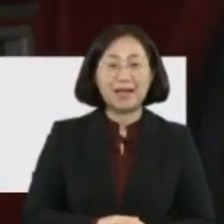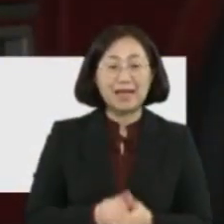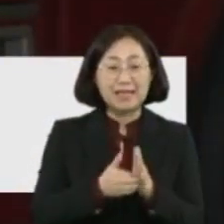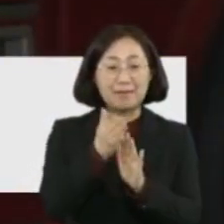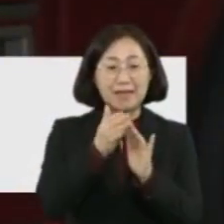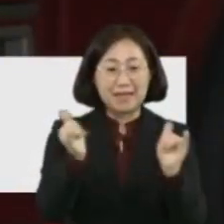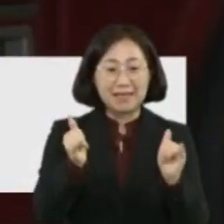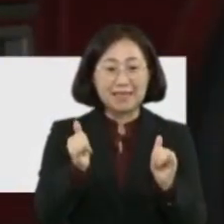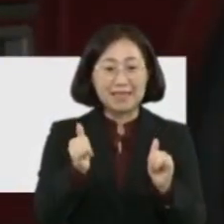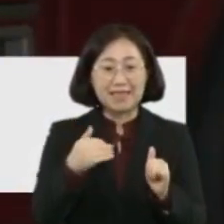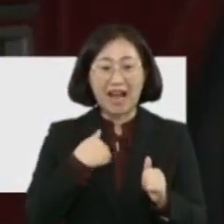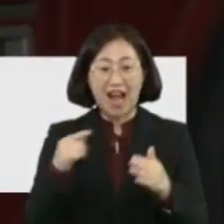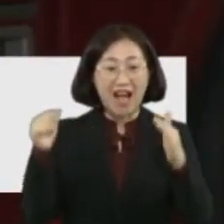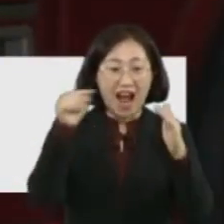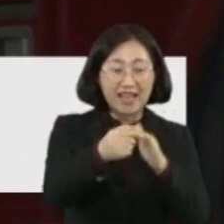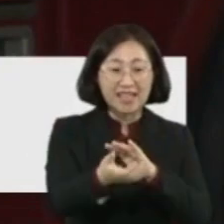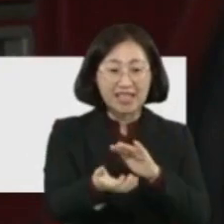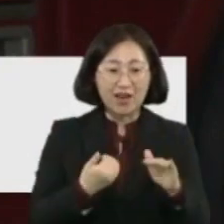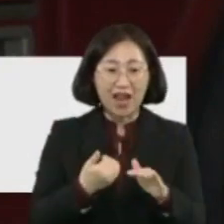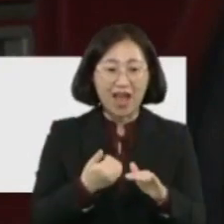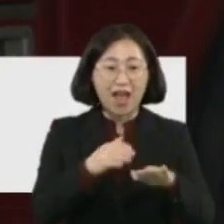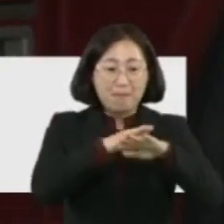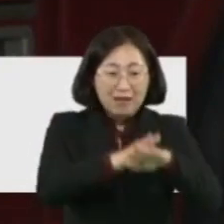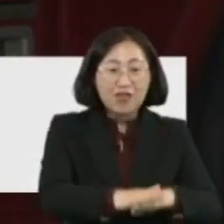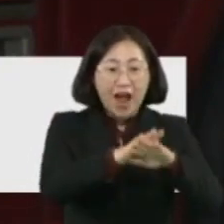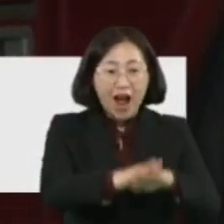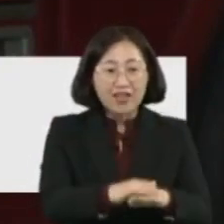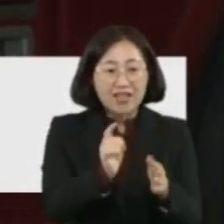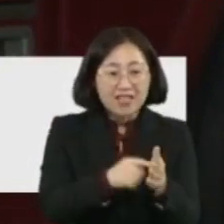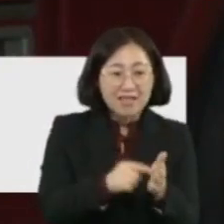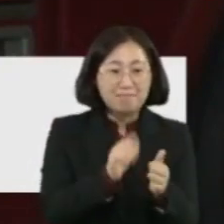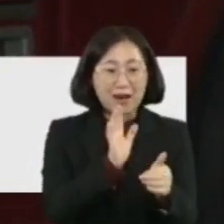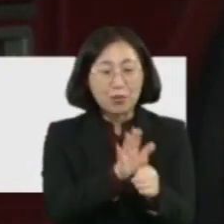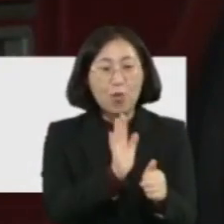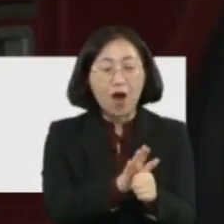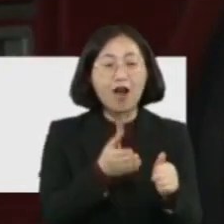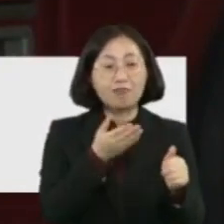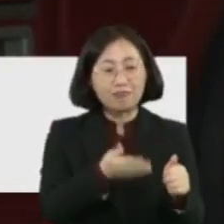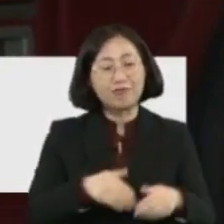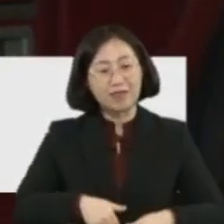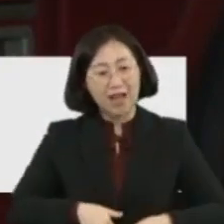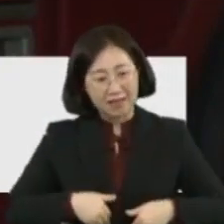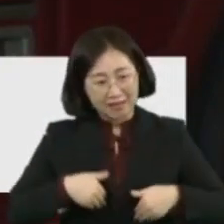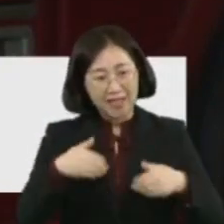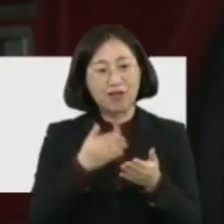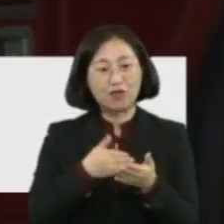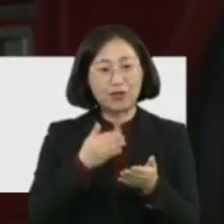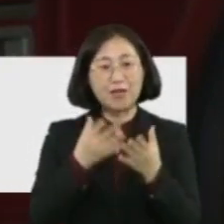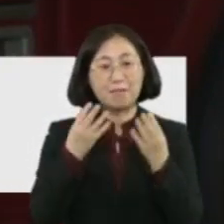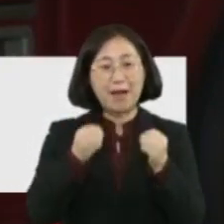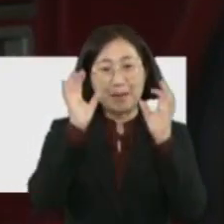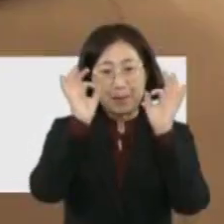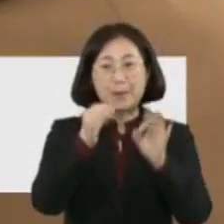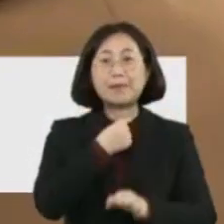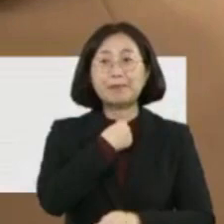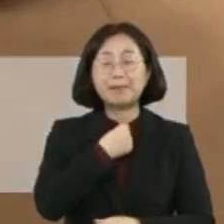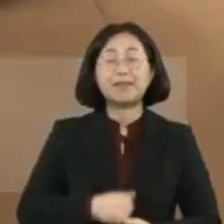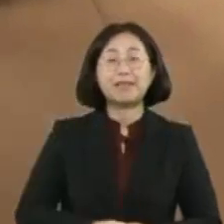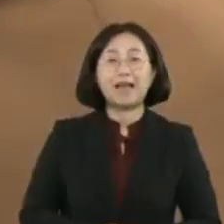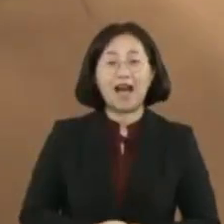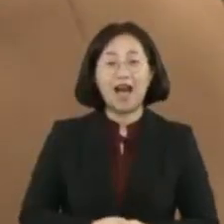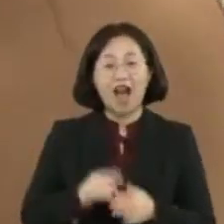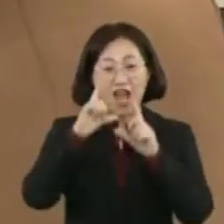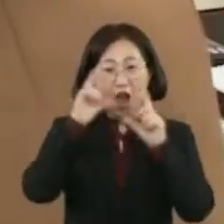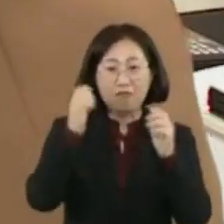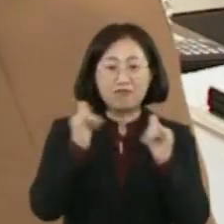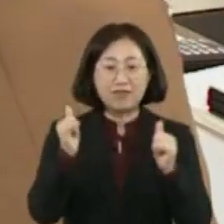시민분들이 저희가 현장에 도착하기 전에 심폐소생술과 같은 응급처치를 해주시는 그런 따뜻한 뉴스를 많이 보고 싶습니다.